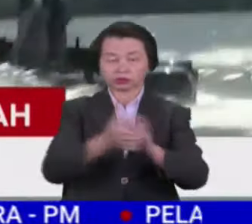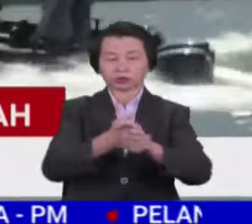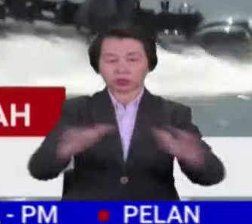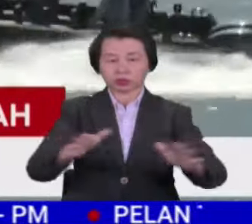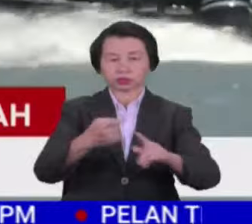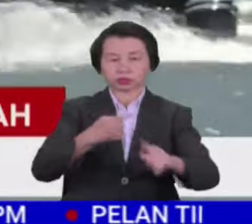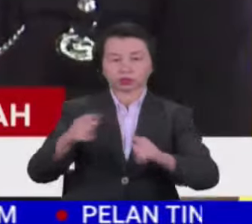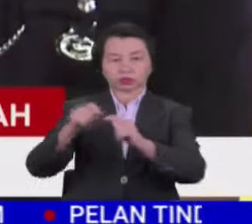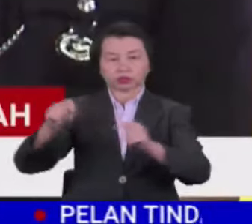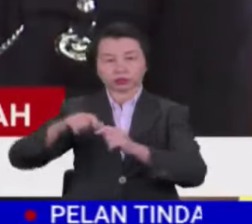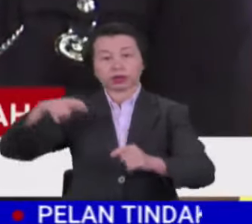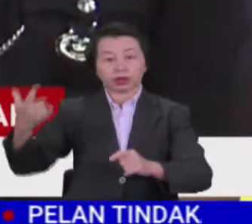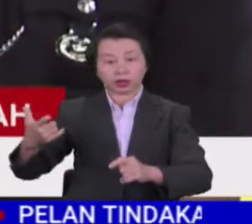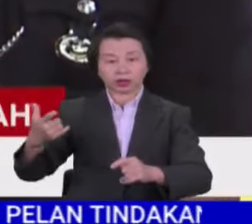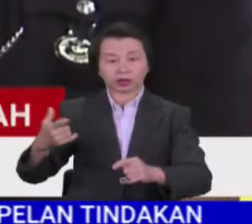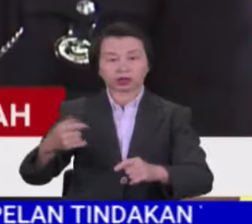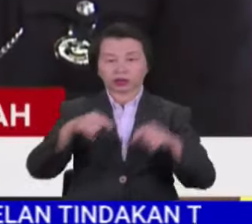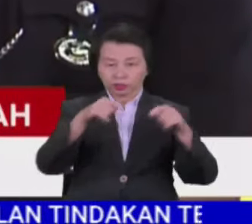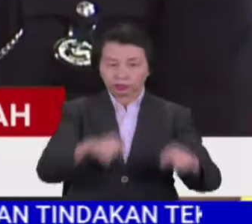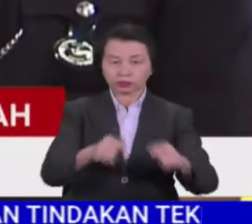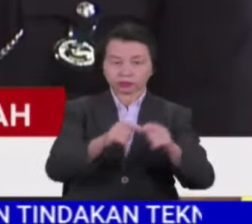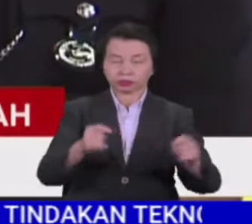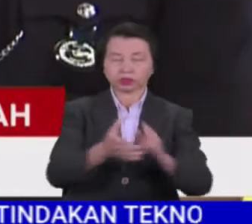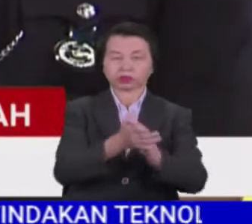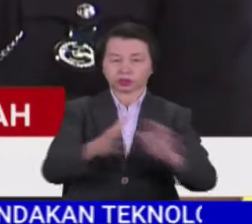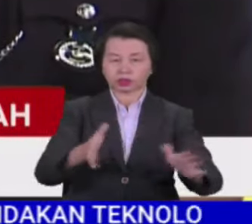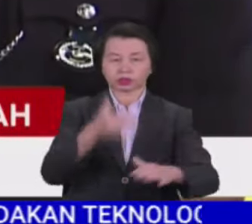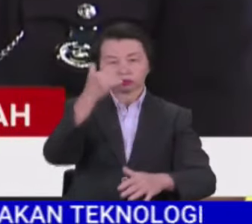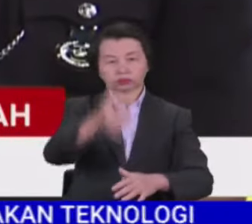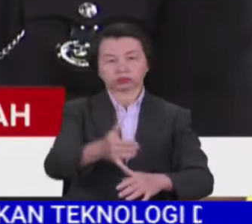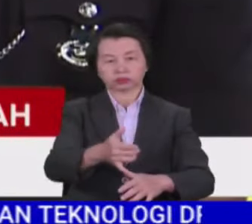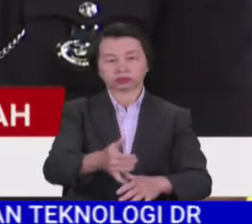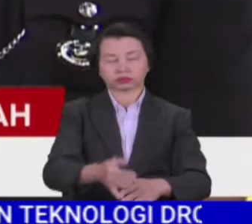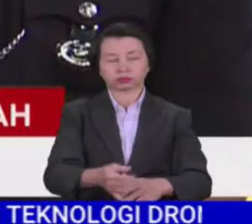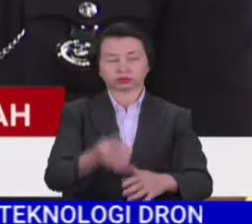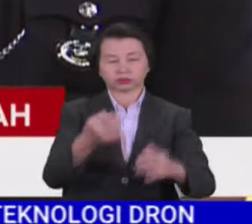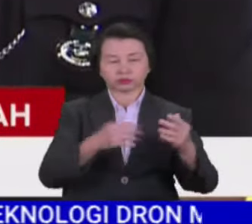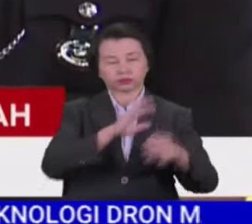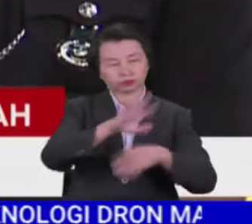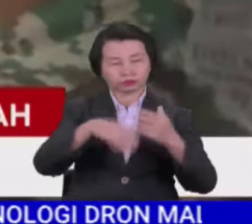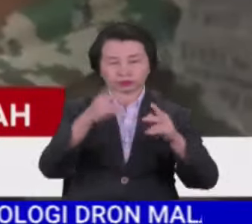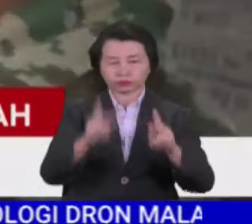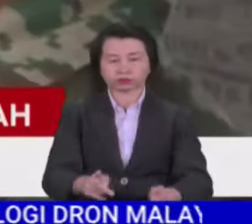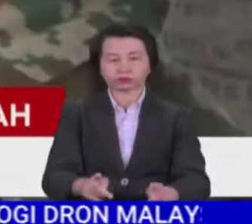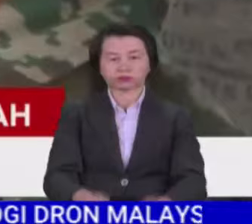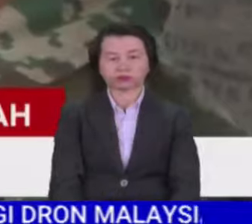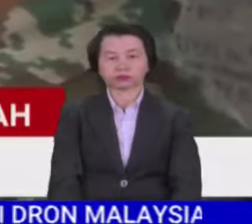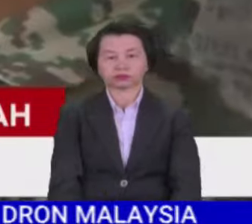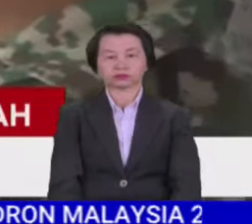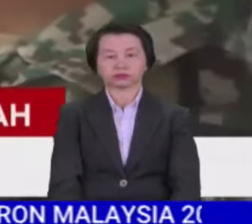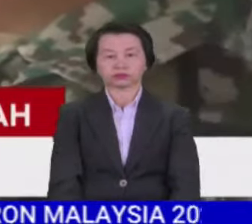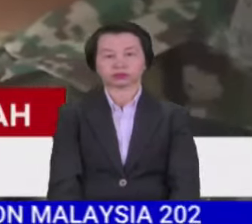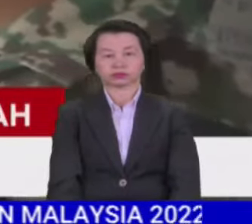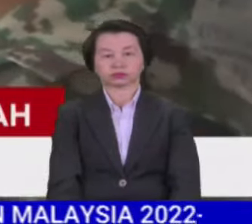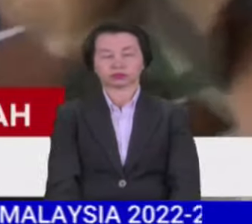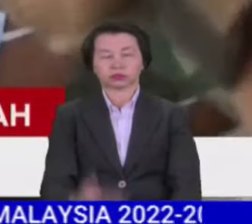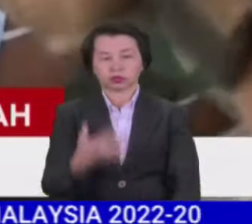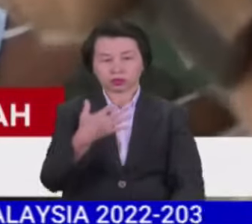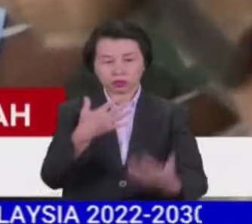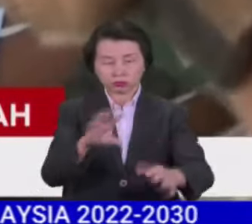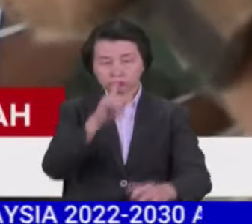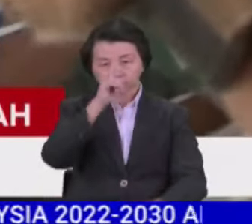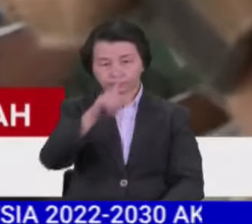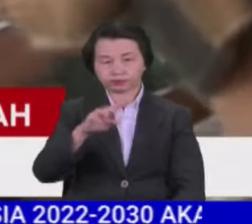selama tempat-tempat memang selamat untuk dikunjungi dan juga di dilewati oleh semua pihak sudah